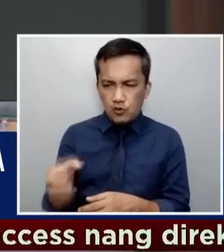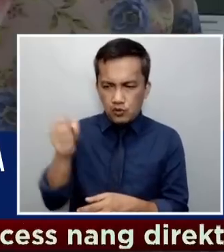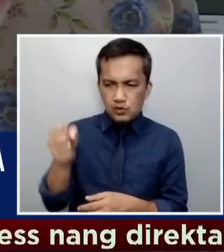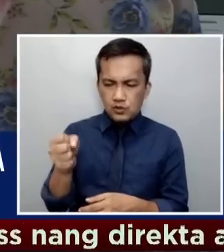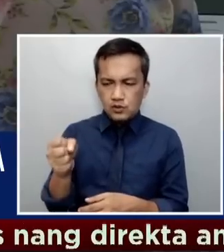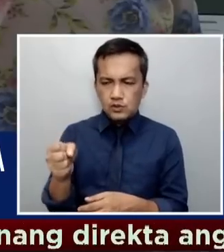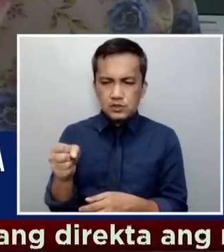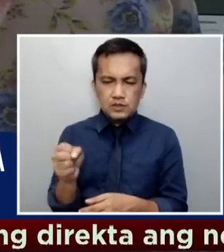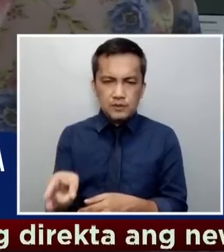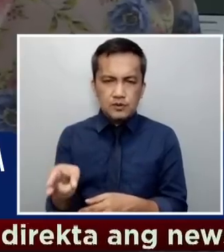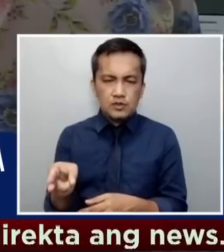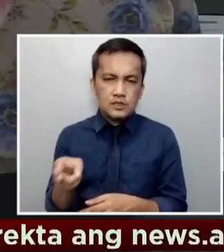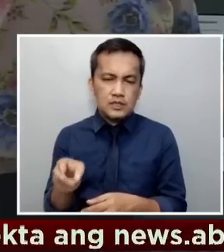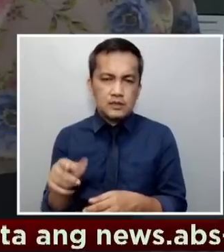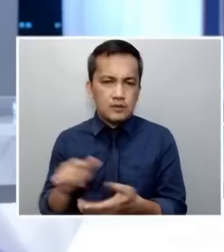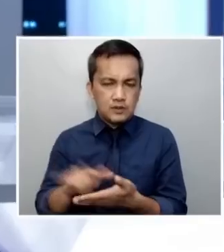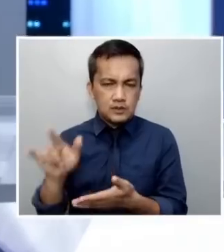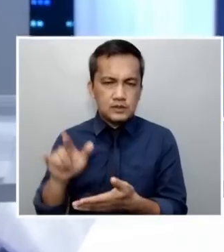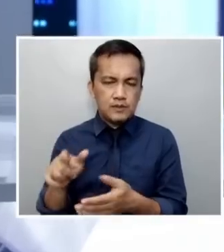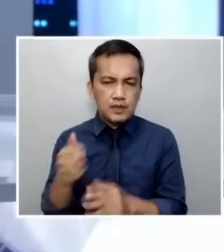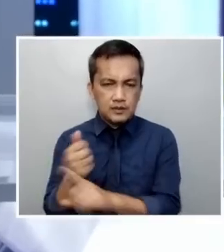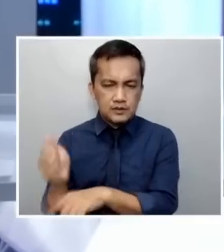akusado.